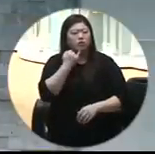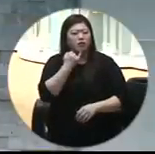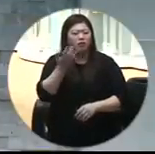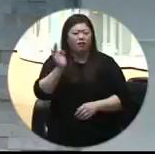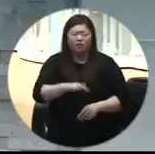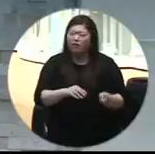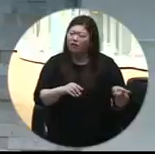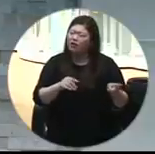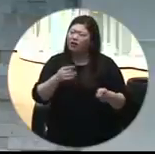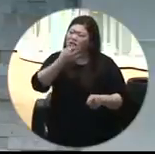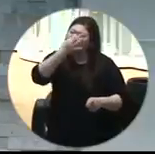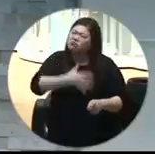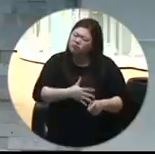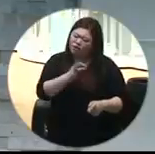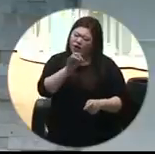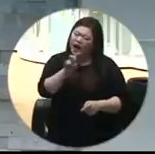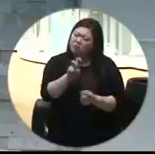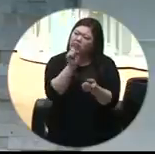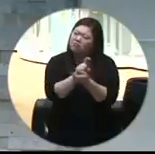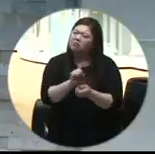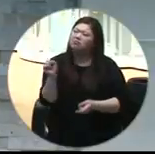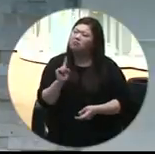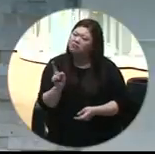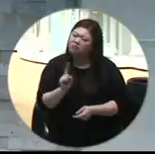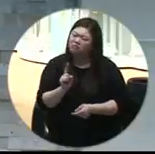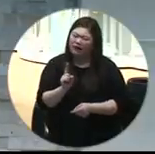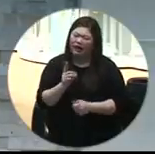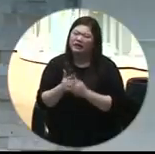왜 이 아픔을 당해야 됩니까?